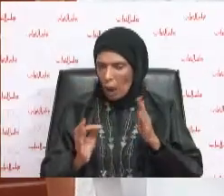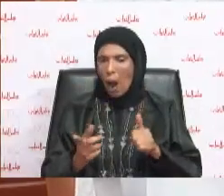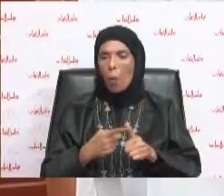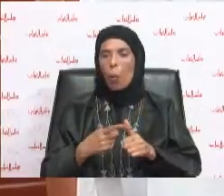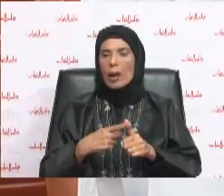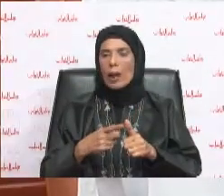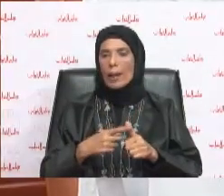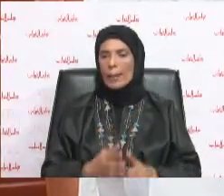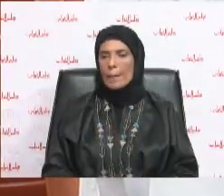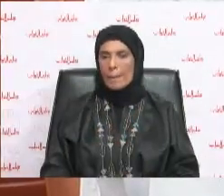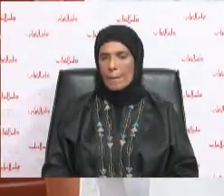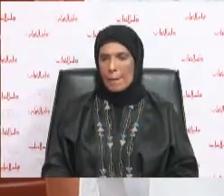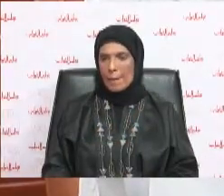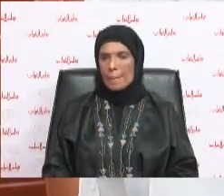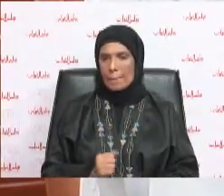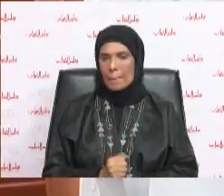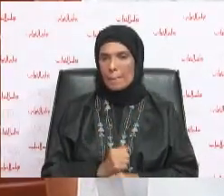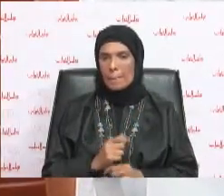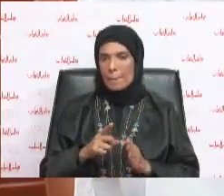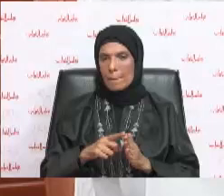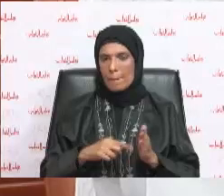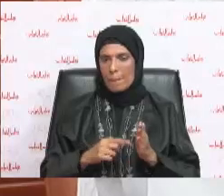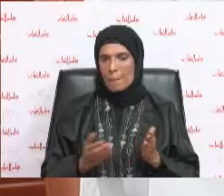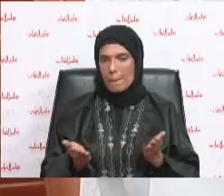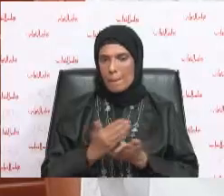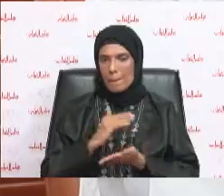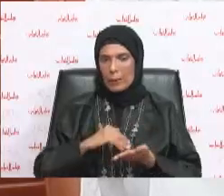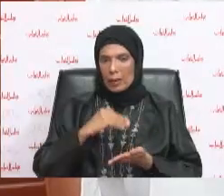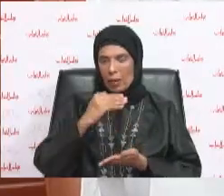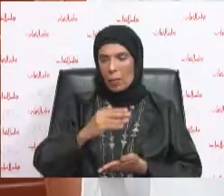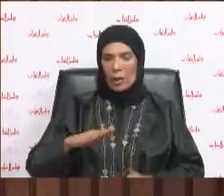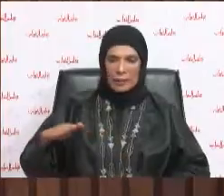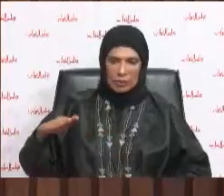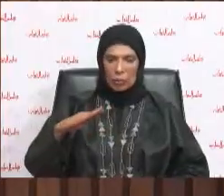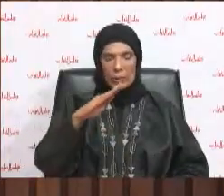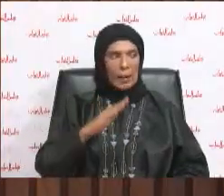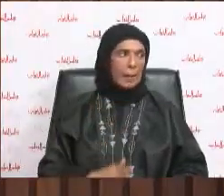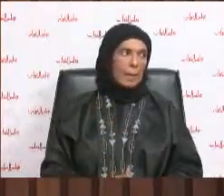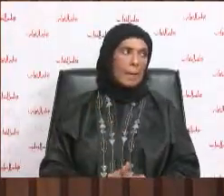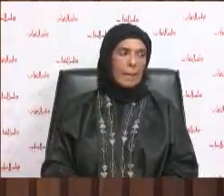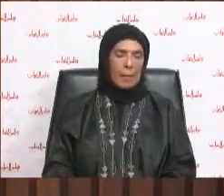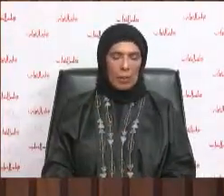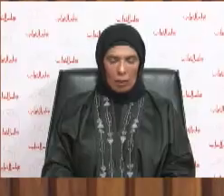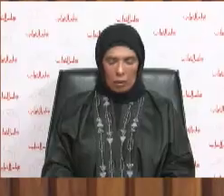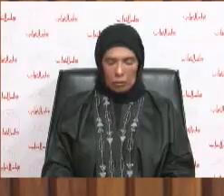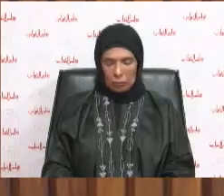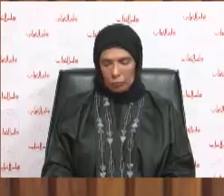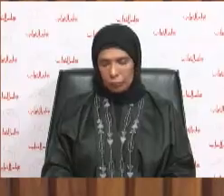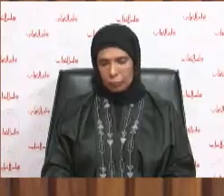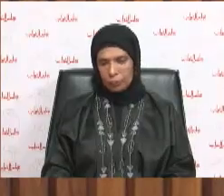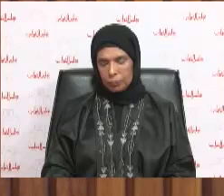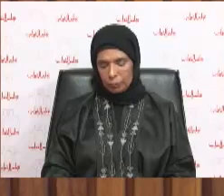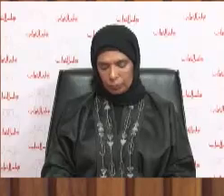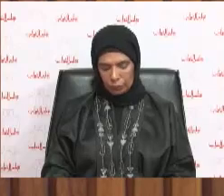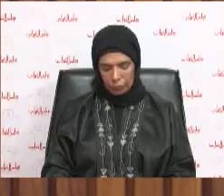مثل هذا الشيء، والأداة القانونية اللي هي اتفاقيات الخدمات الجوية اللي موجودة. شكراً سيد. شكراً سعادة الوزير. سعادة